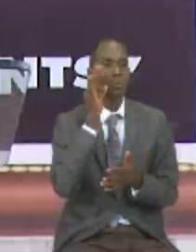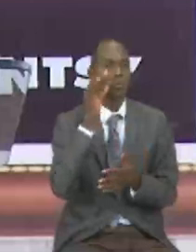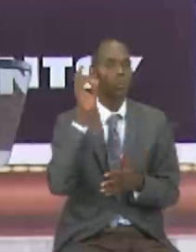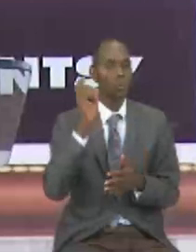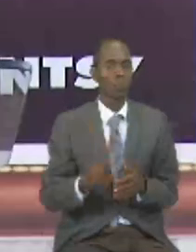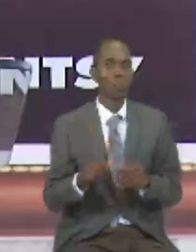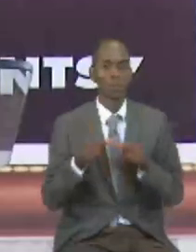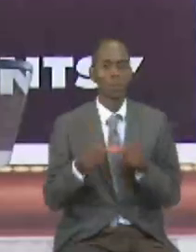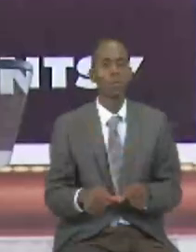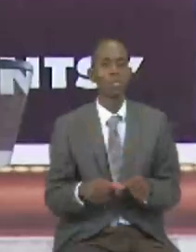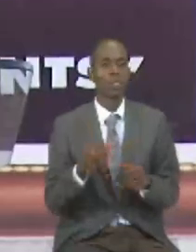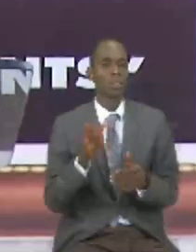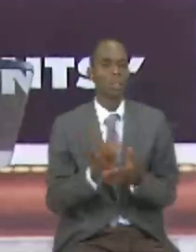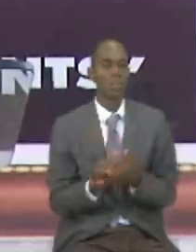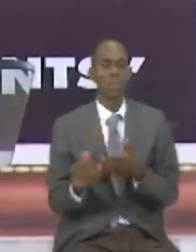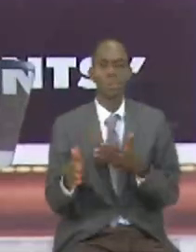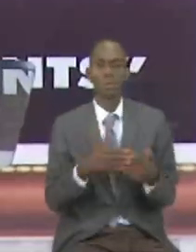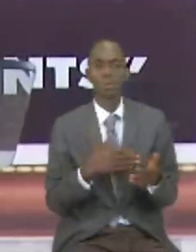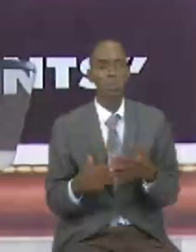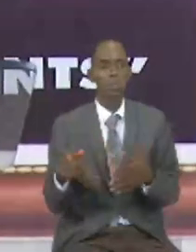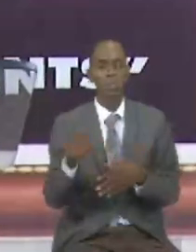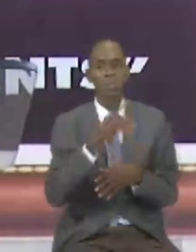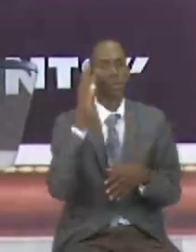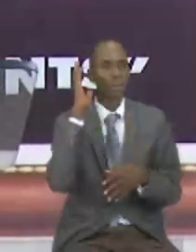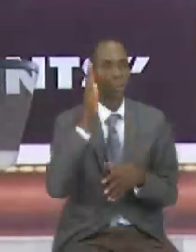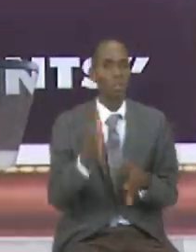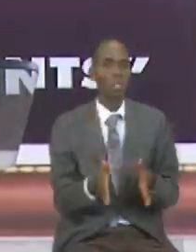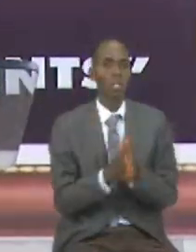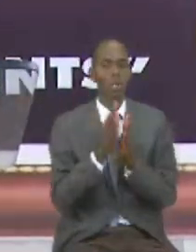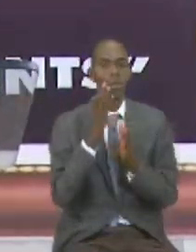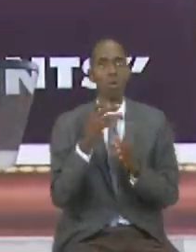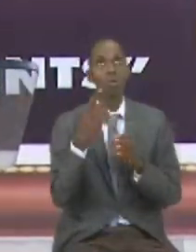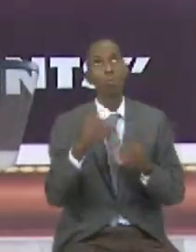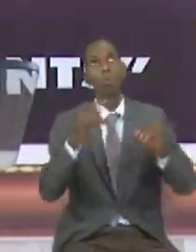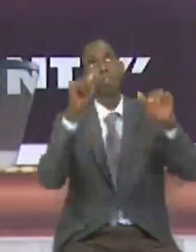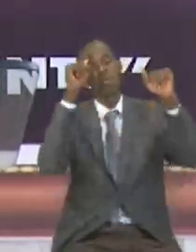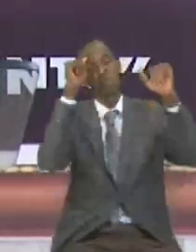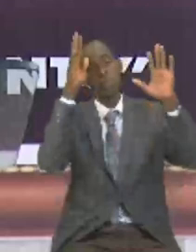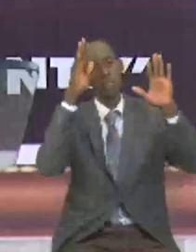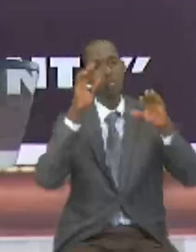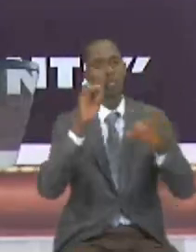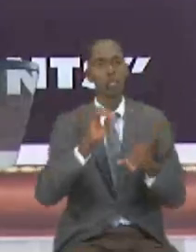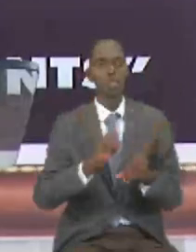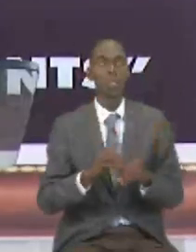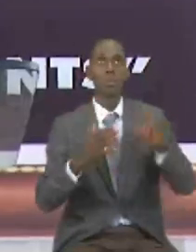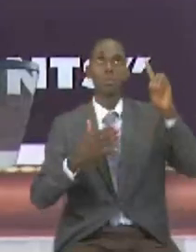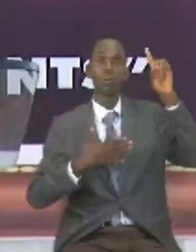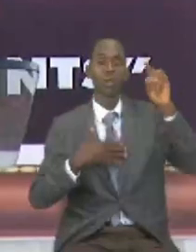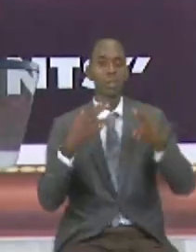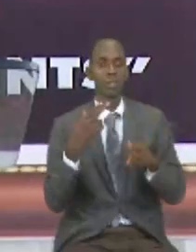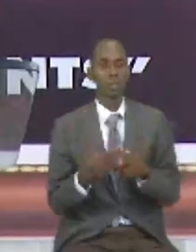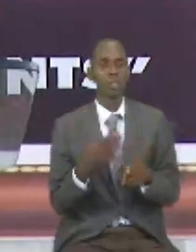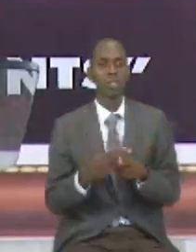ceci, afin que ce que vous demanderez au Père en mon